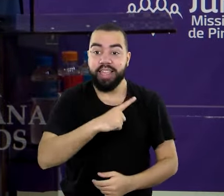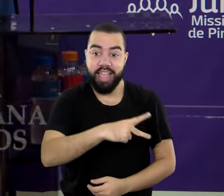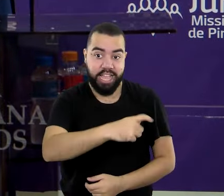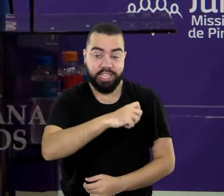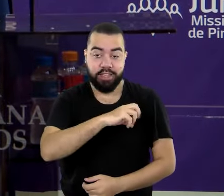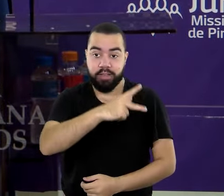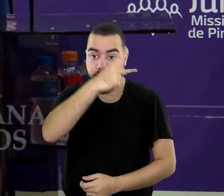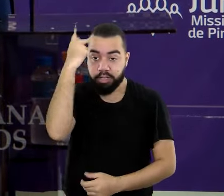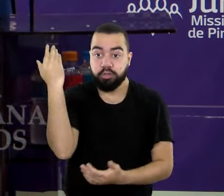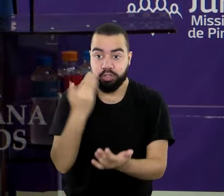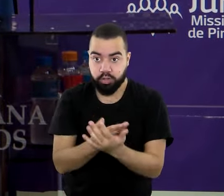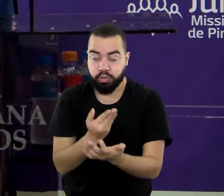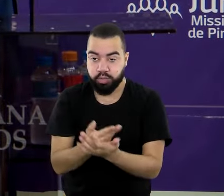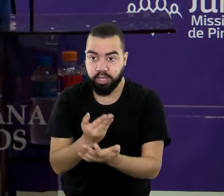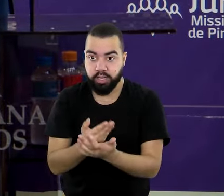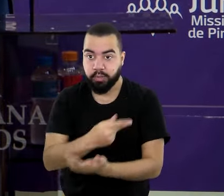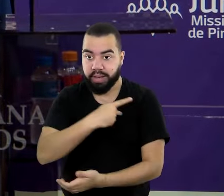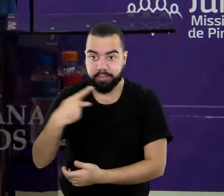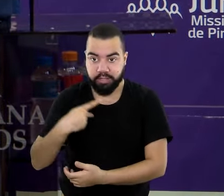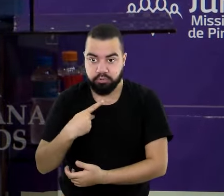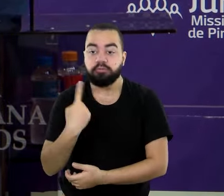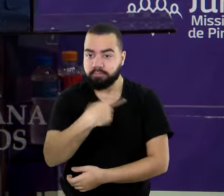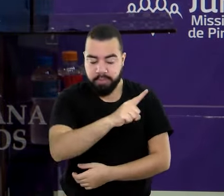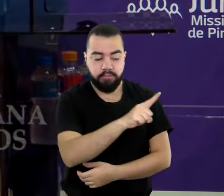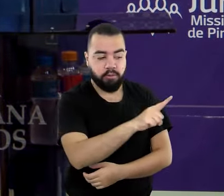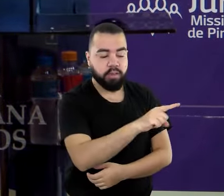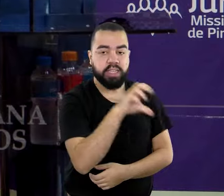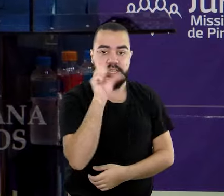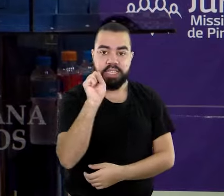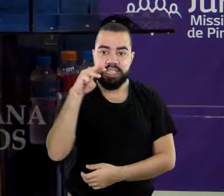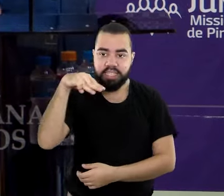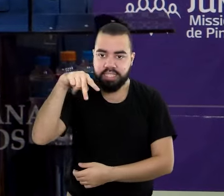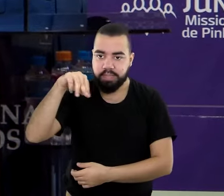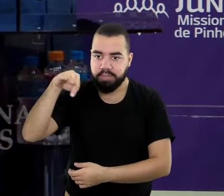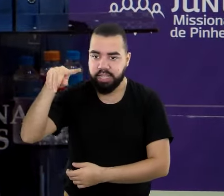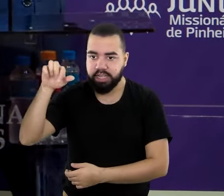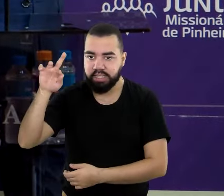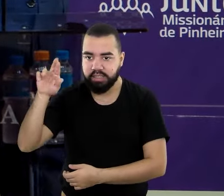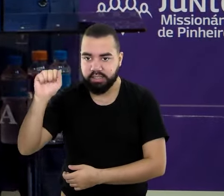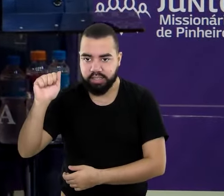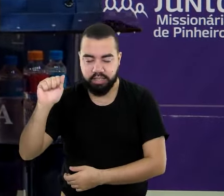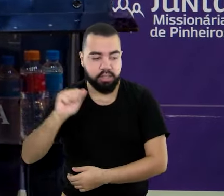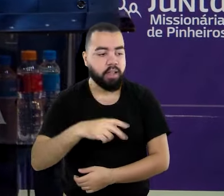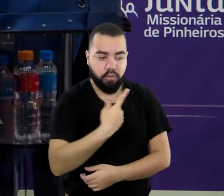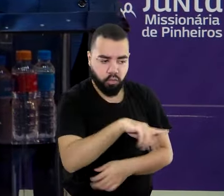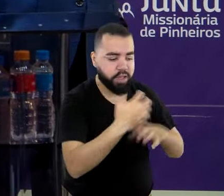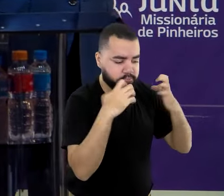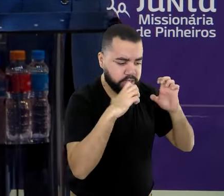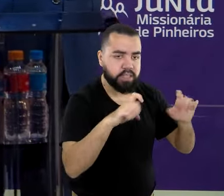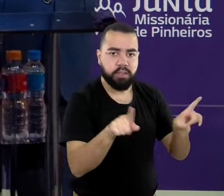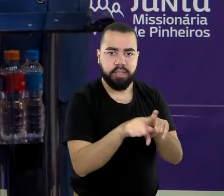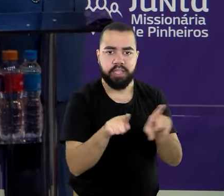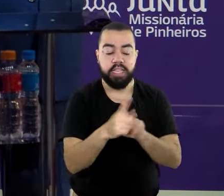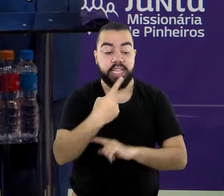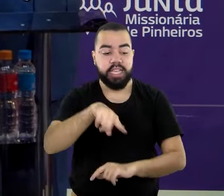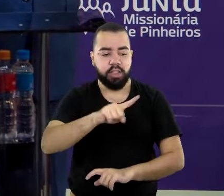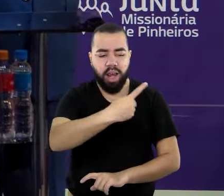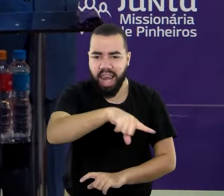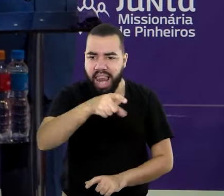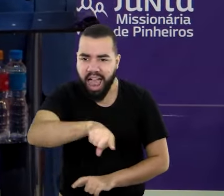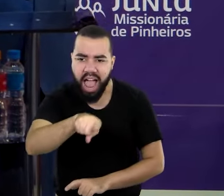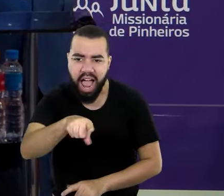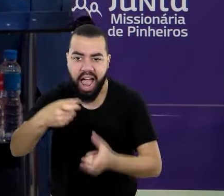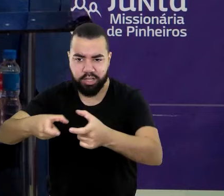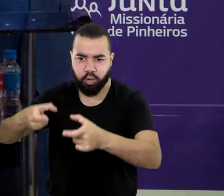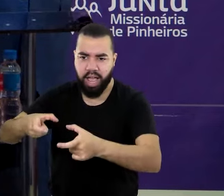estava junto foi lá junto no evangelismo. 그 업소 이름은 바르셀로나입니다. E foi num lugar para evangelizar e